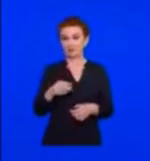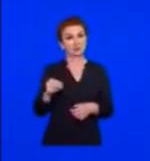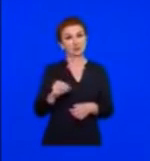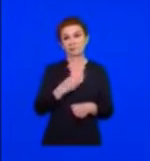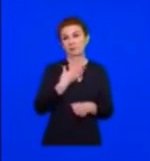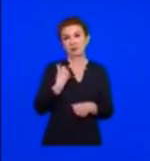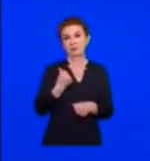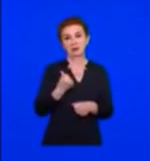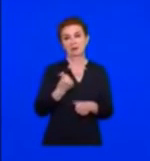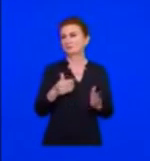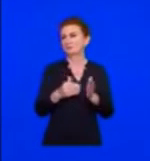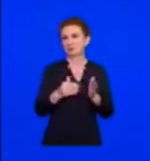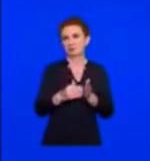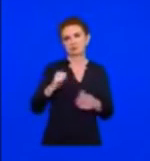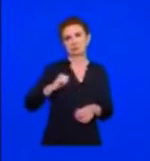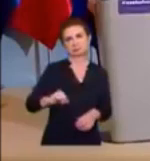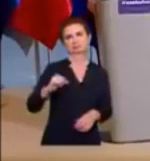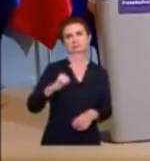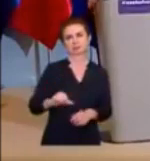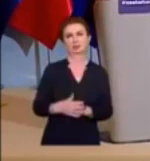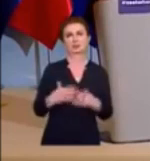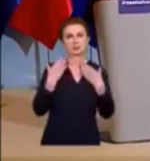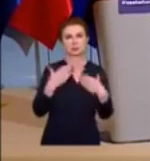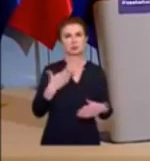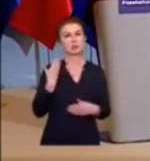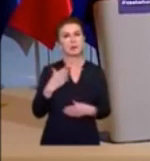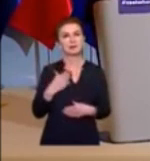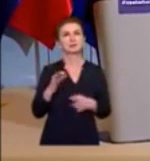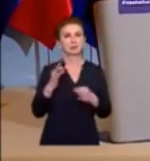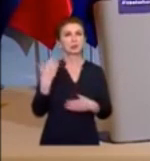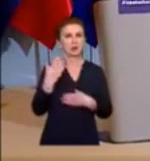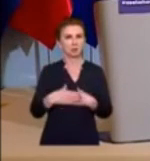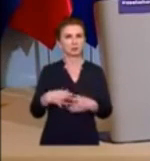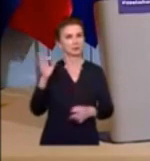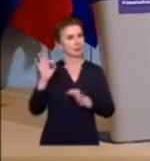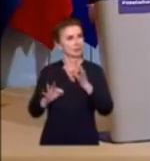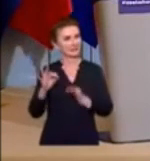dochodzi do pewnej niepotrzebnej zwłoki. Dziękuję bardzo. Na tym kończymy dzisiejszą konferencję.